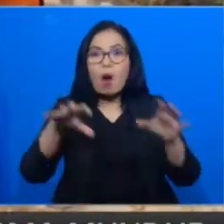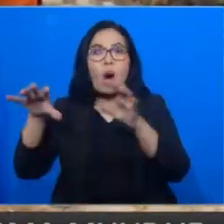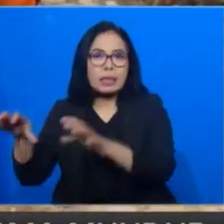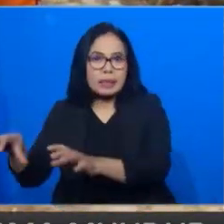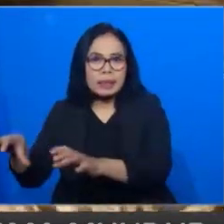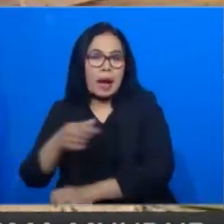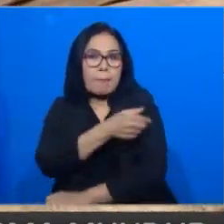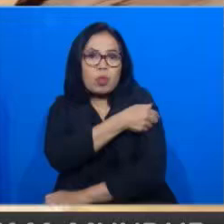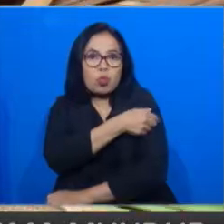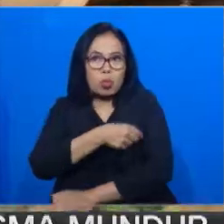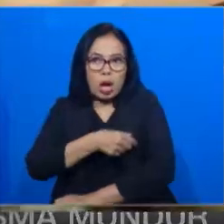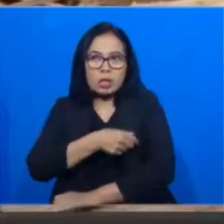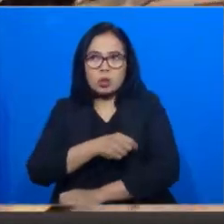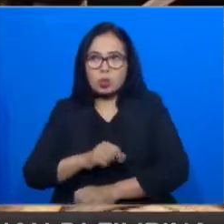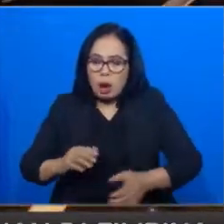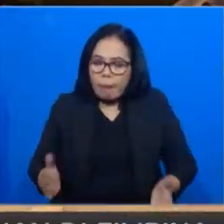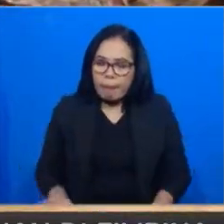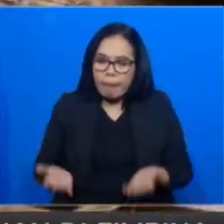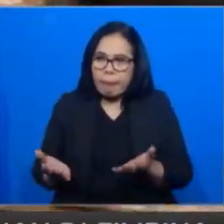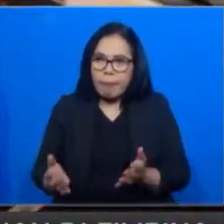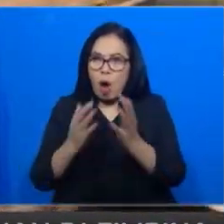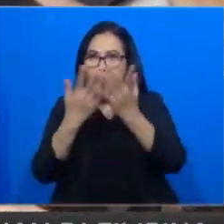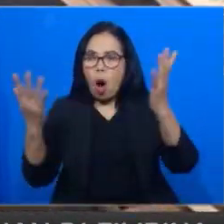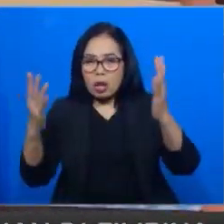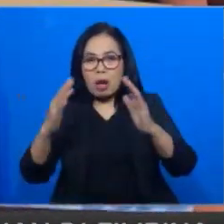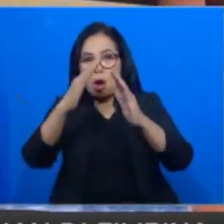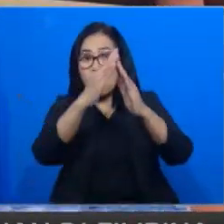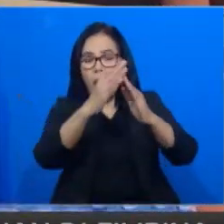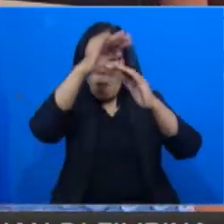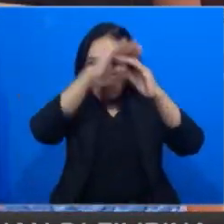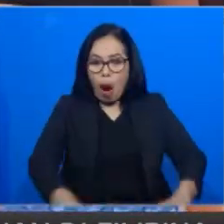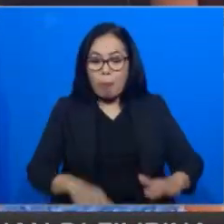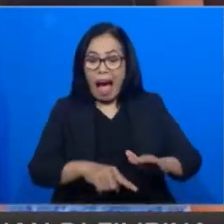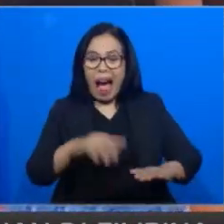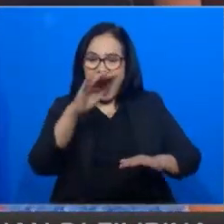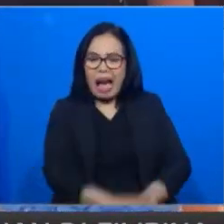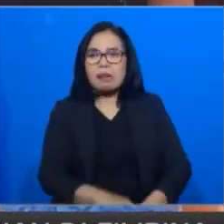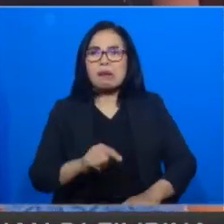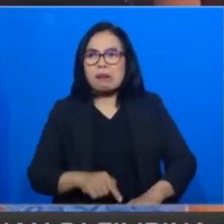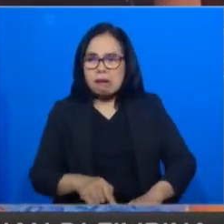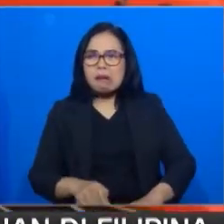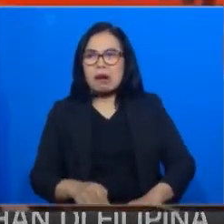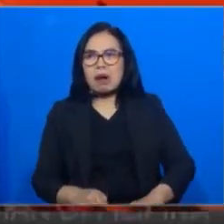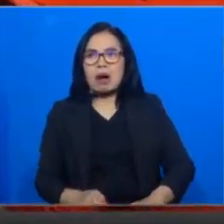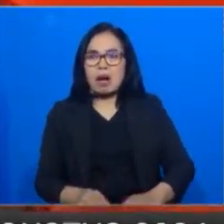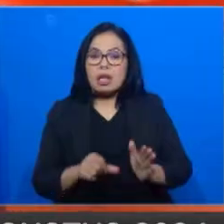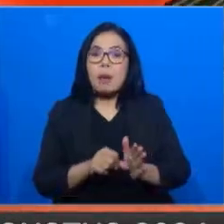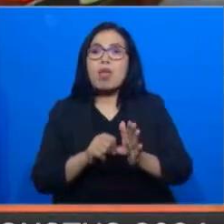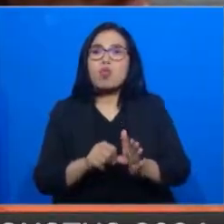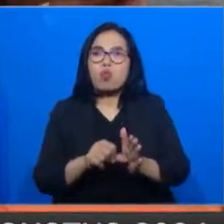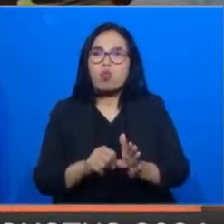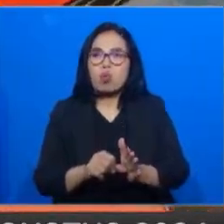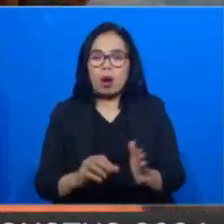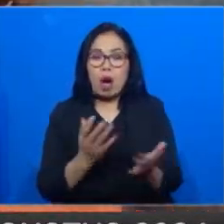Petugas juga mengevakuasi korban warga yang tertimpa reruntuhan dan terjebak di bangunan tinggi menggunakan seling baja. Sebagian